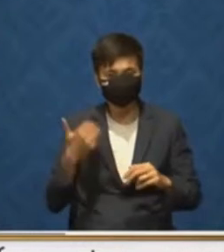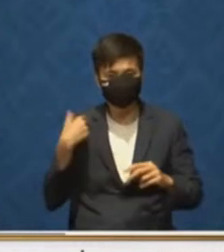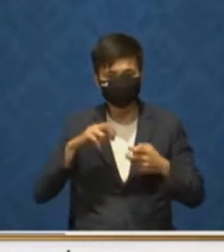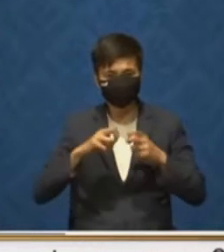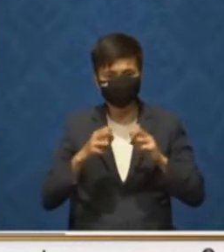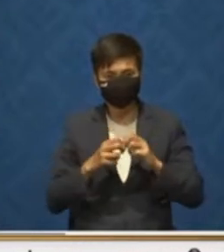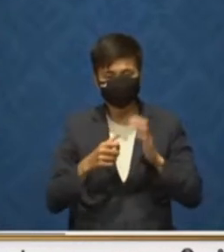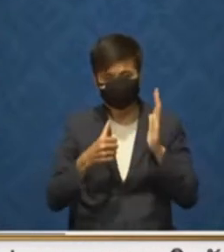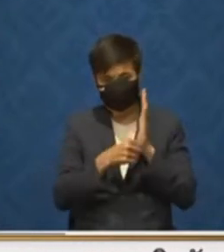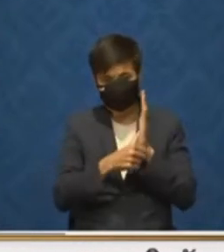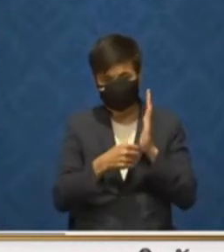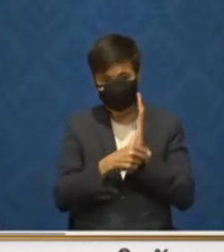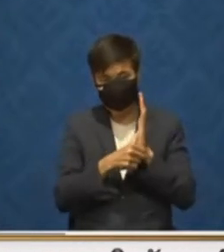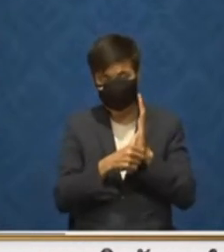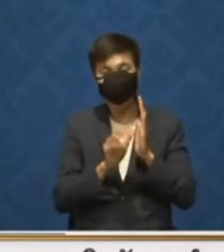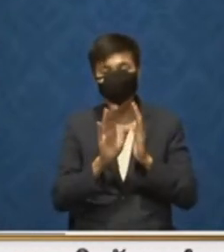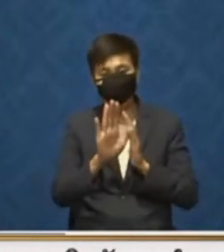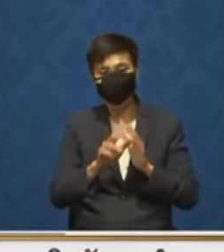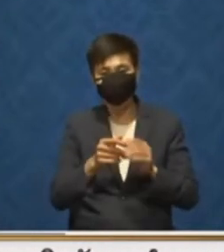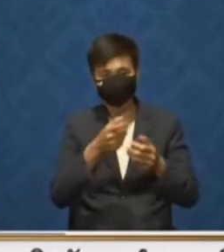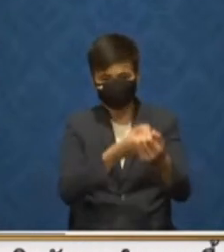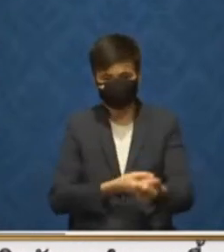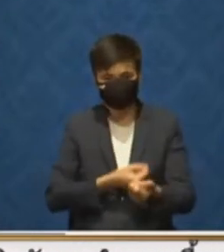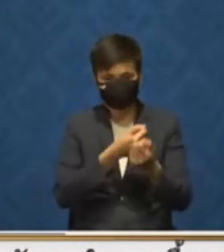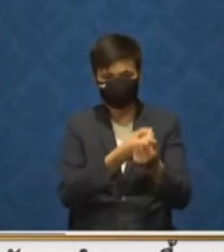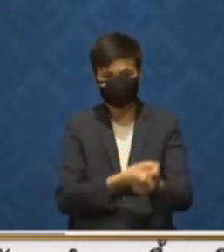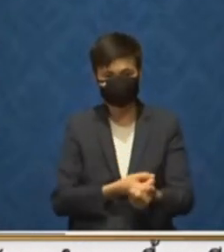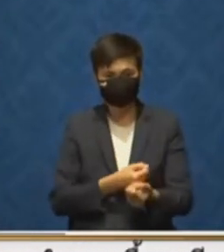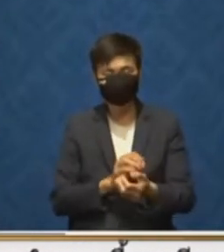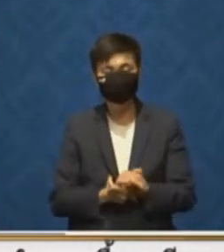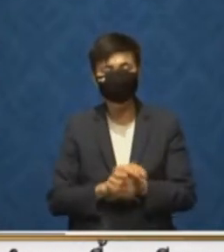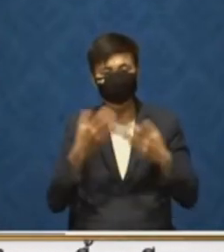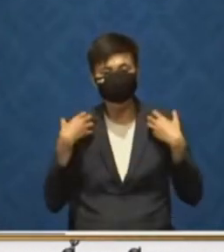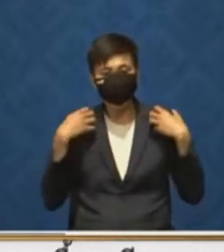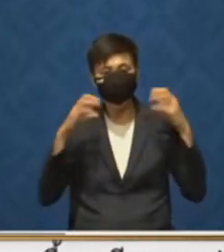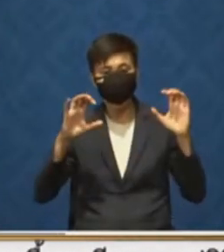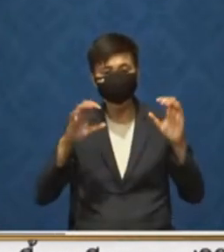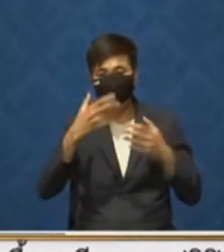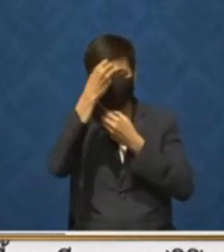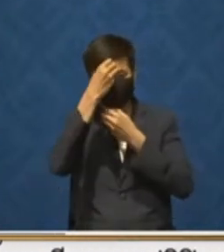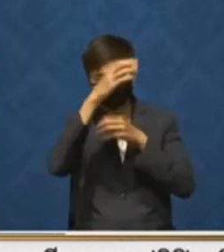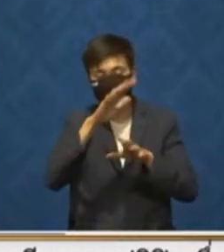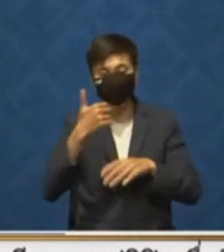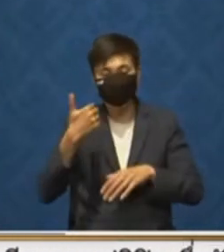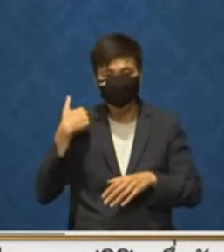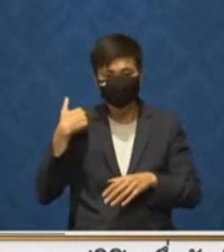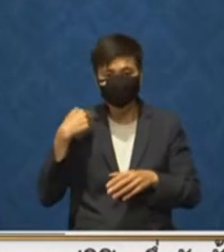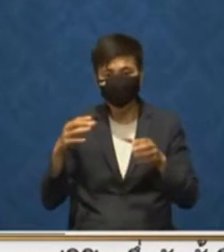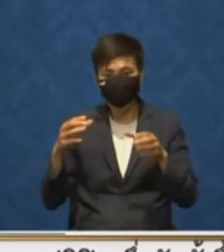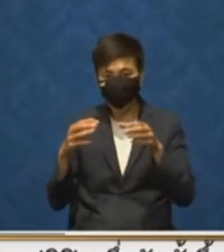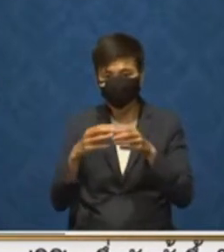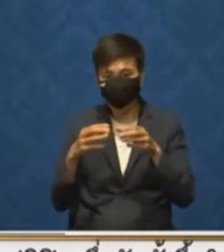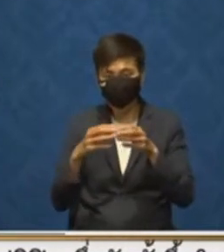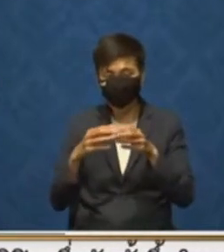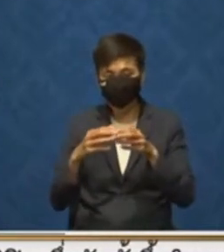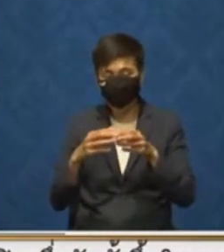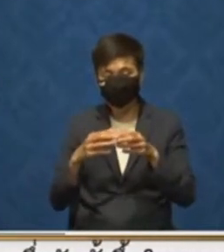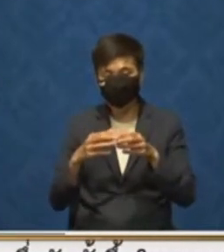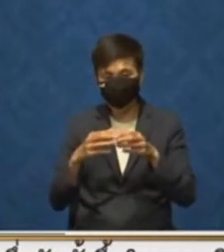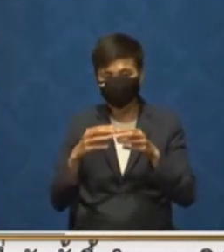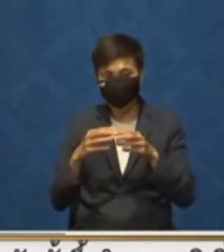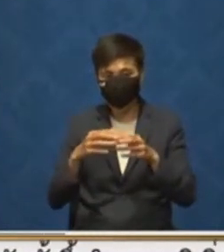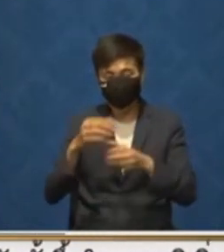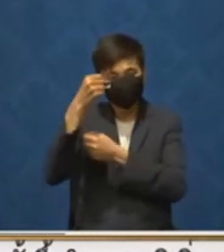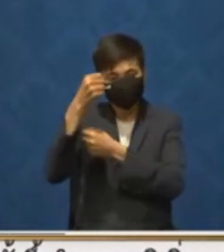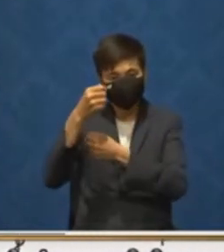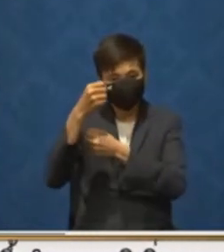เกษตรกรว่ารัฐบาลไม่ให้ความสนใจจนเกิดม็อบเกษตรกรที่จะส่งคลังผมก็จะได้อธิบาย